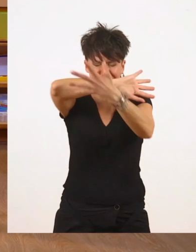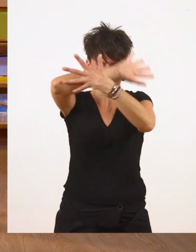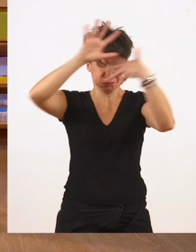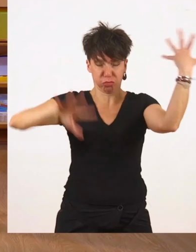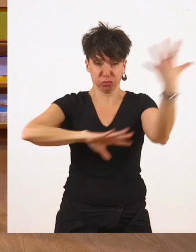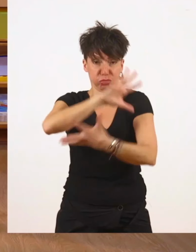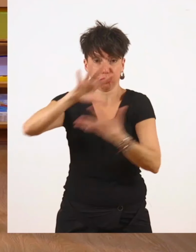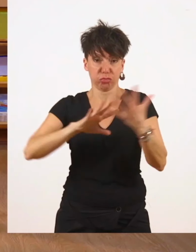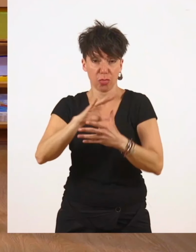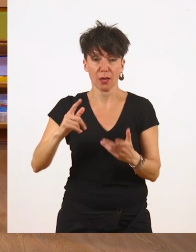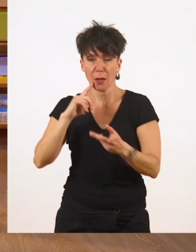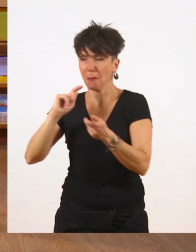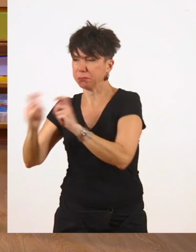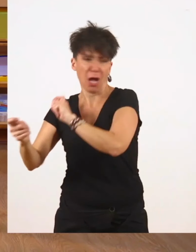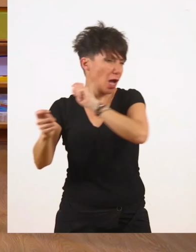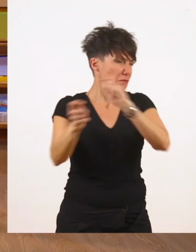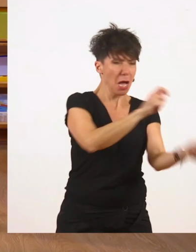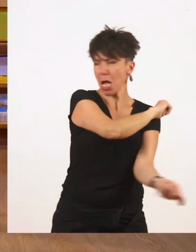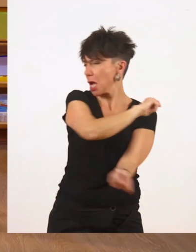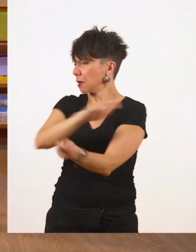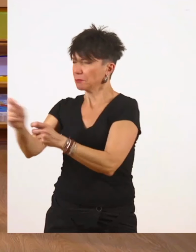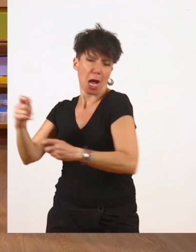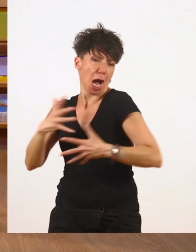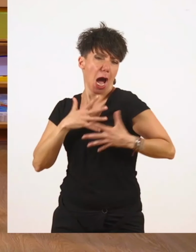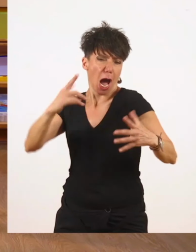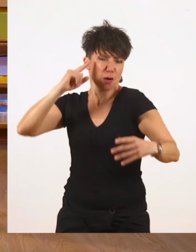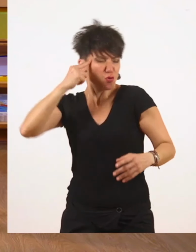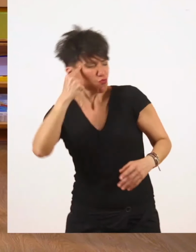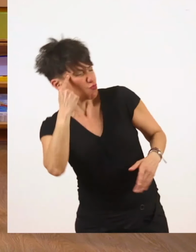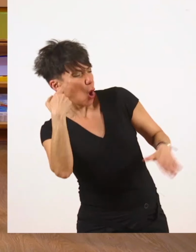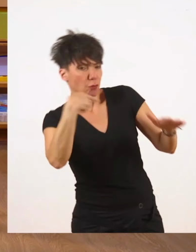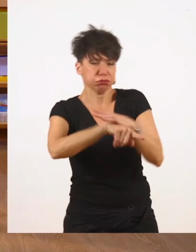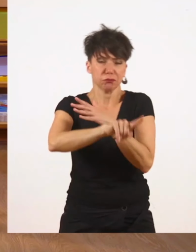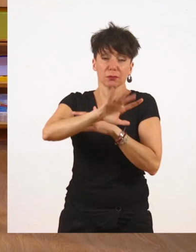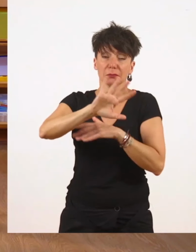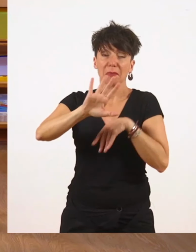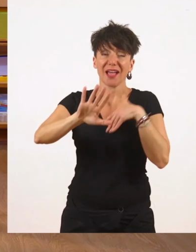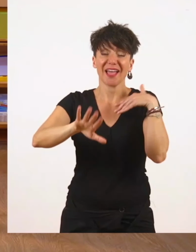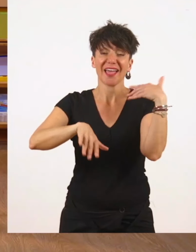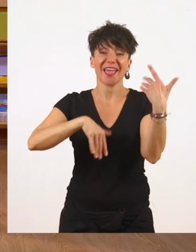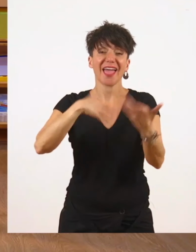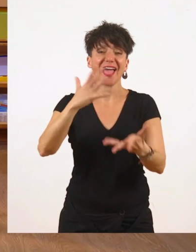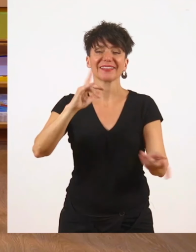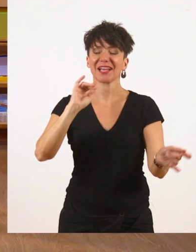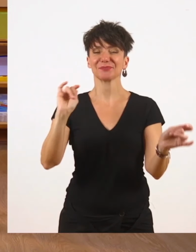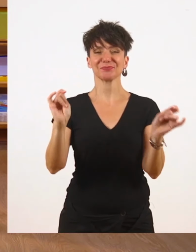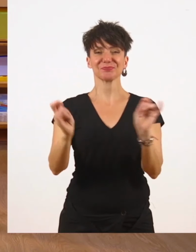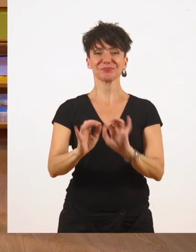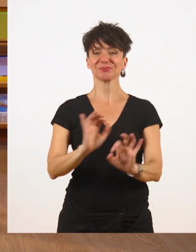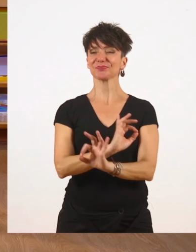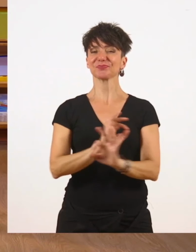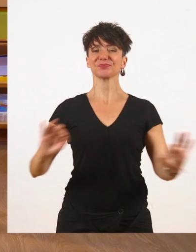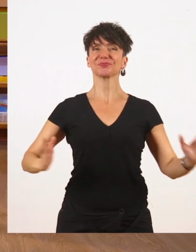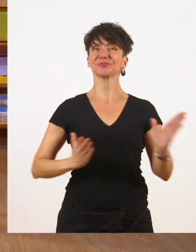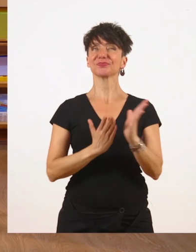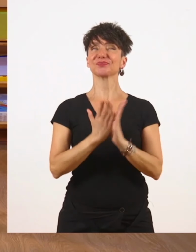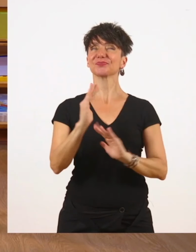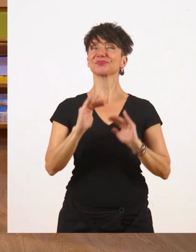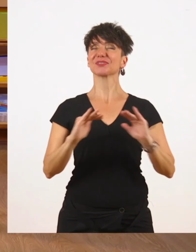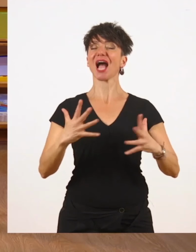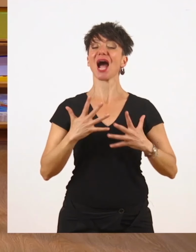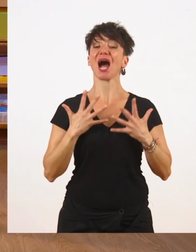μεγάλο μπέρδεμα. Μεταμορφώσεις, ίντριγκες, αγάπες, κυνηγητά. Μετά όμως από λίγο, όλα αποκαθίστανται. Τάξη, ειρήνη,